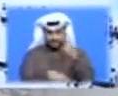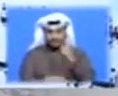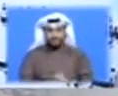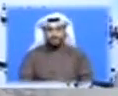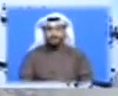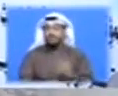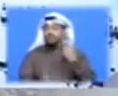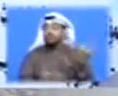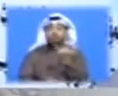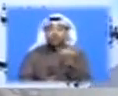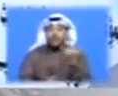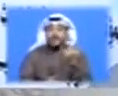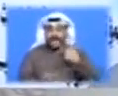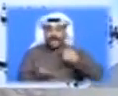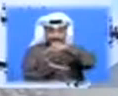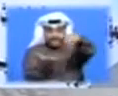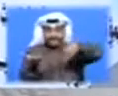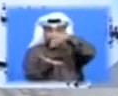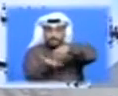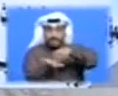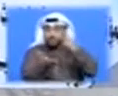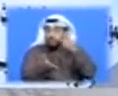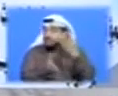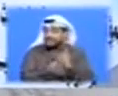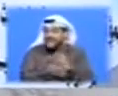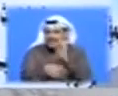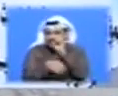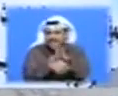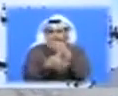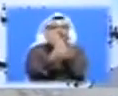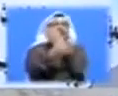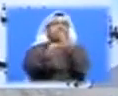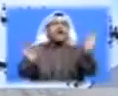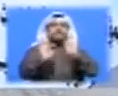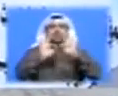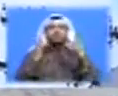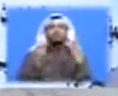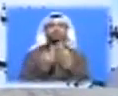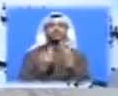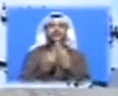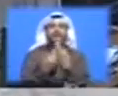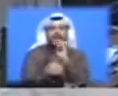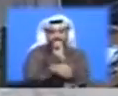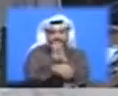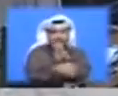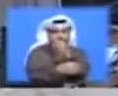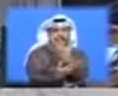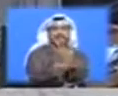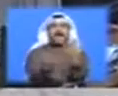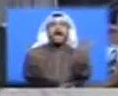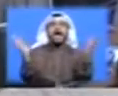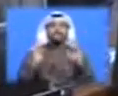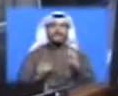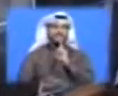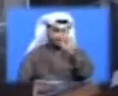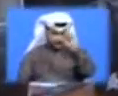يعني الرسالة في المركز تهدف إلى تحقيق تنمية المجتمع في القطاع الحكومي والخاص. هذا